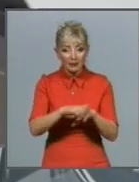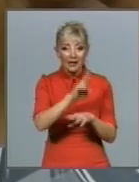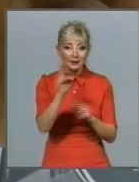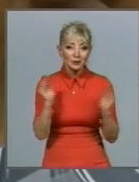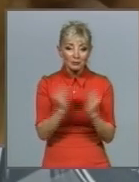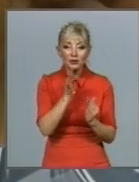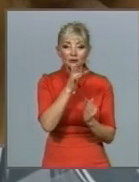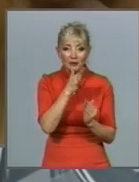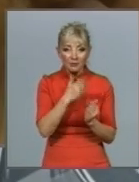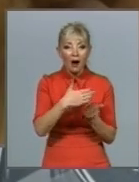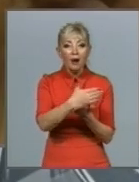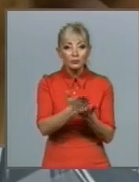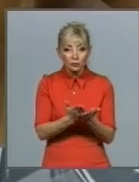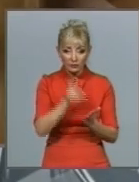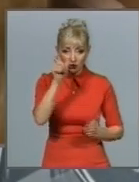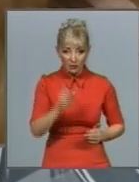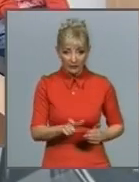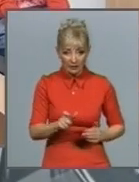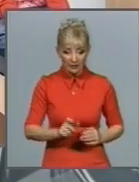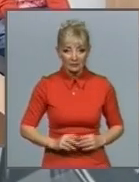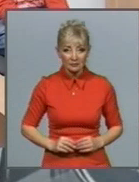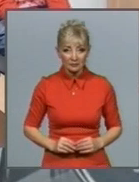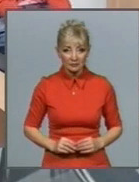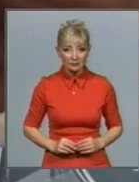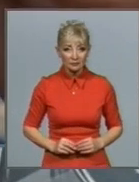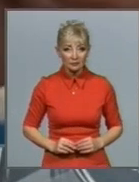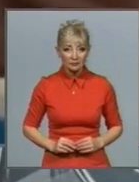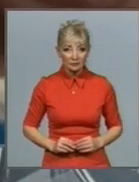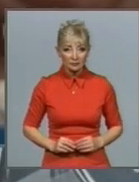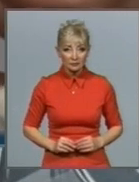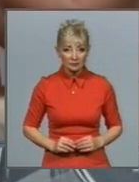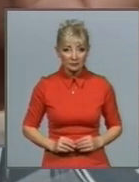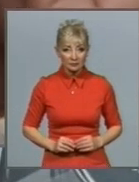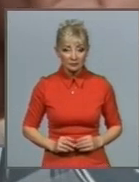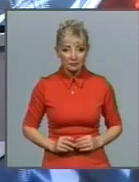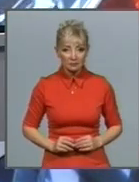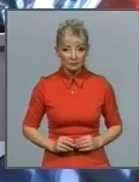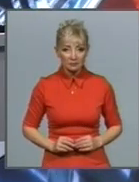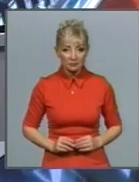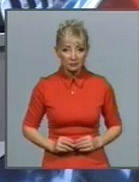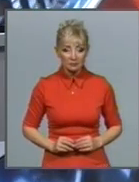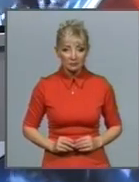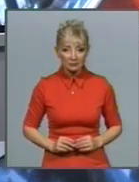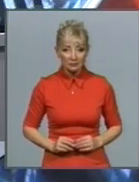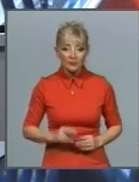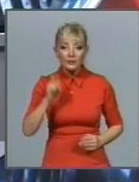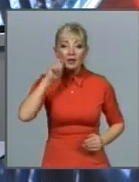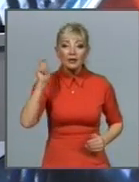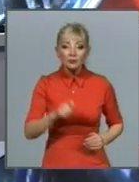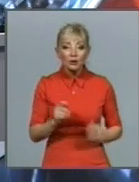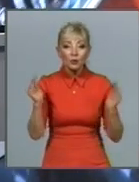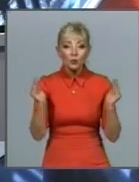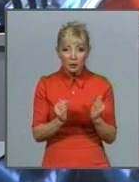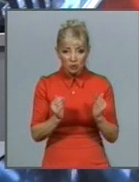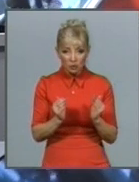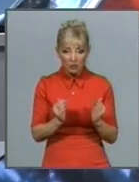час обслуговування клієнта. Ілля Колтунов та Євген Клочко, Харківські Ізвєстія. В Україні поменшало